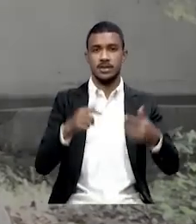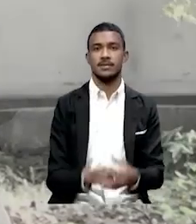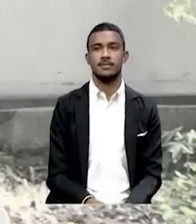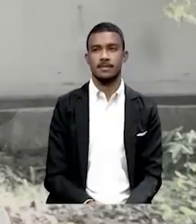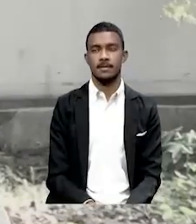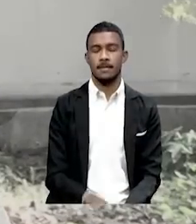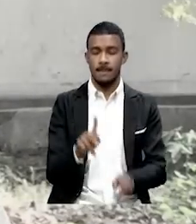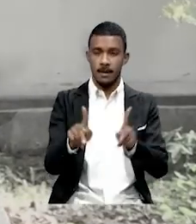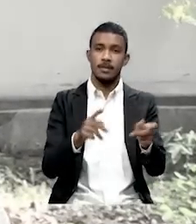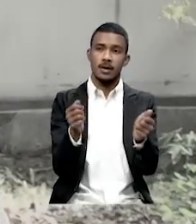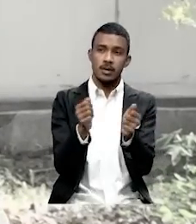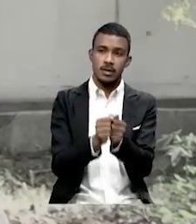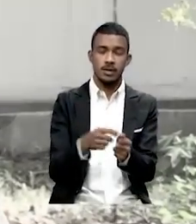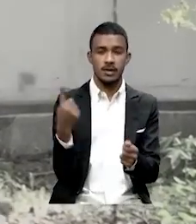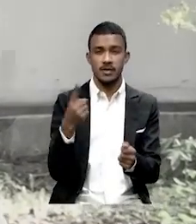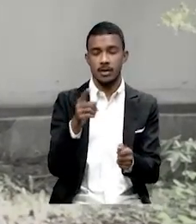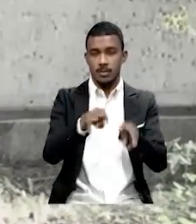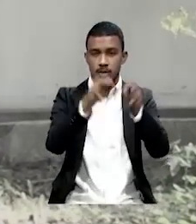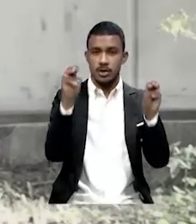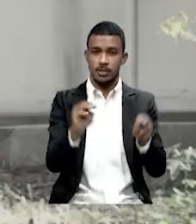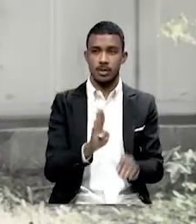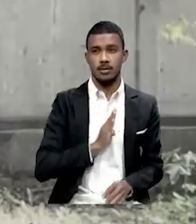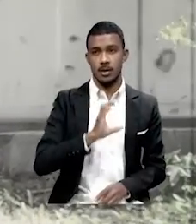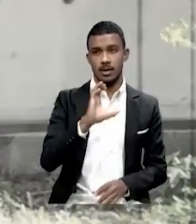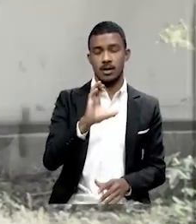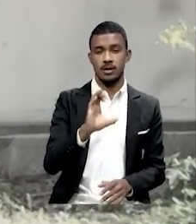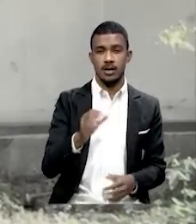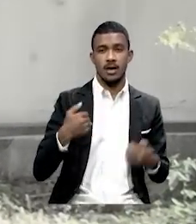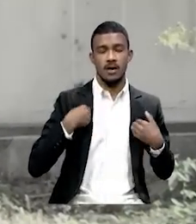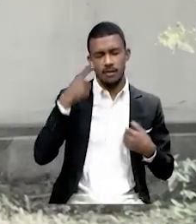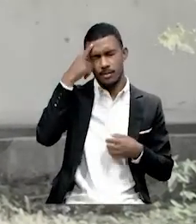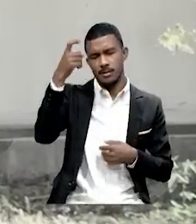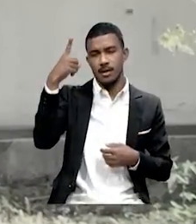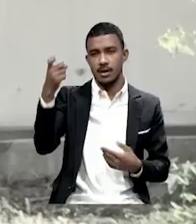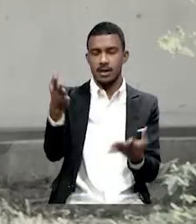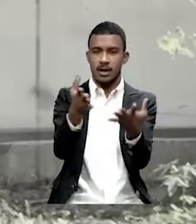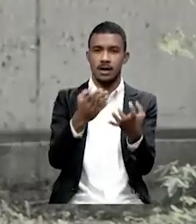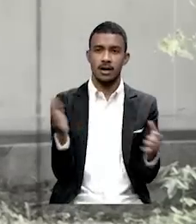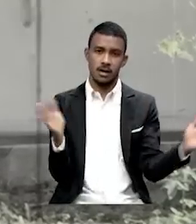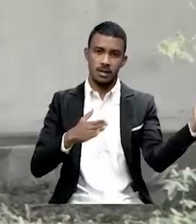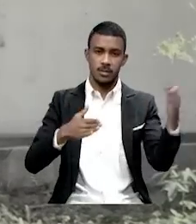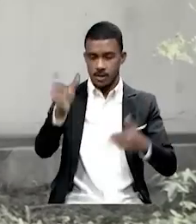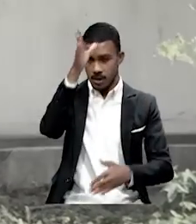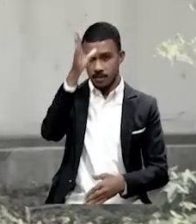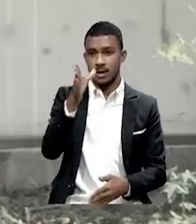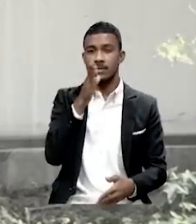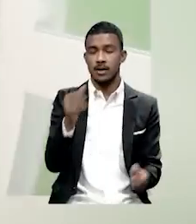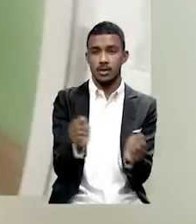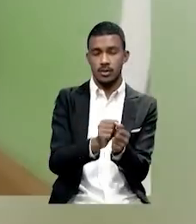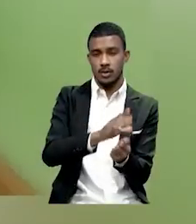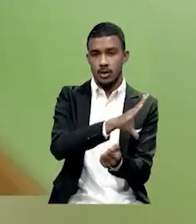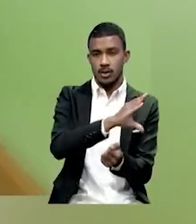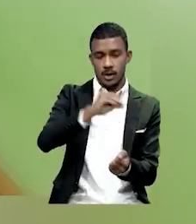si de dang originalidade husi municipio bau kaune ia mehi hakara ka kumula ni inang amang no ni wang mane